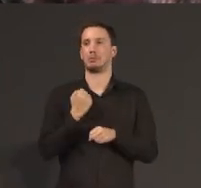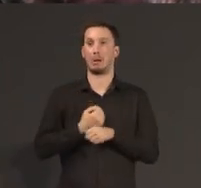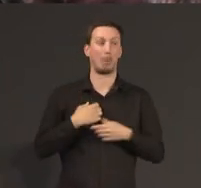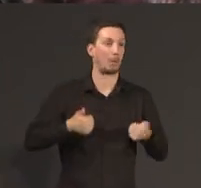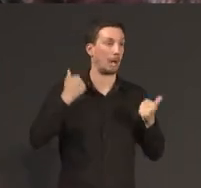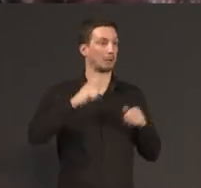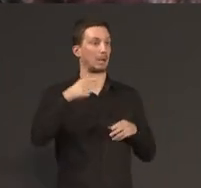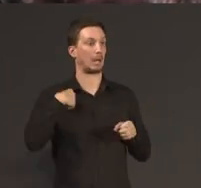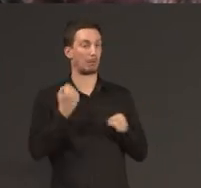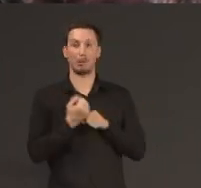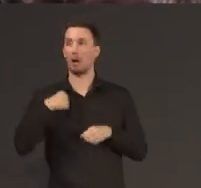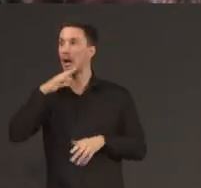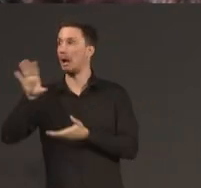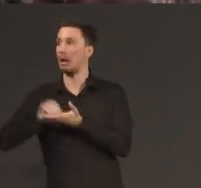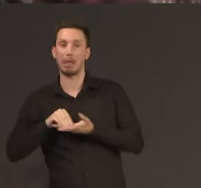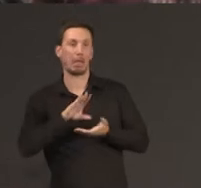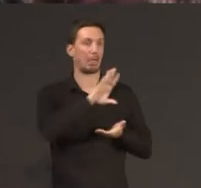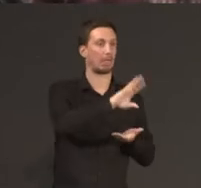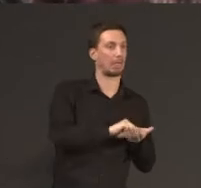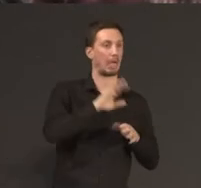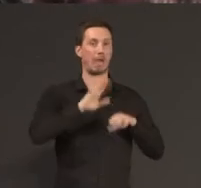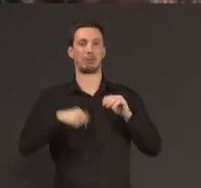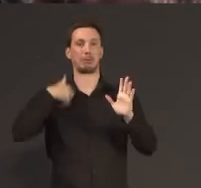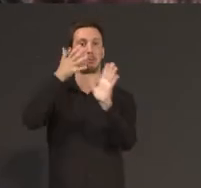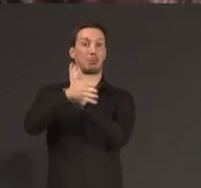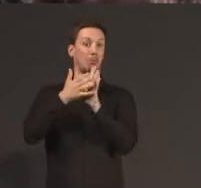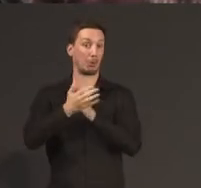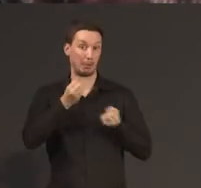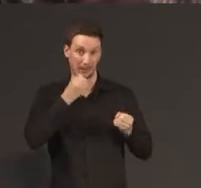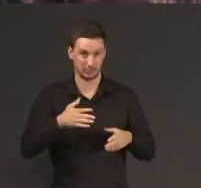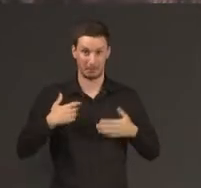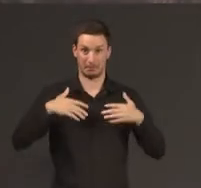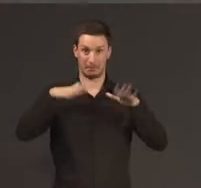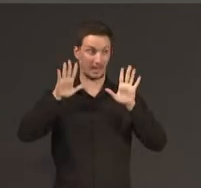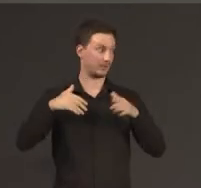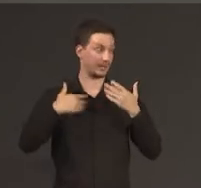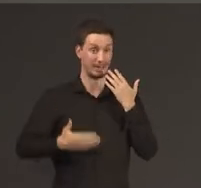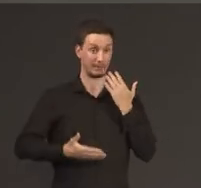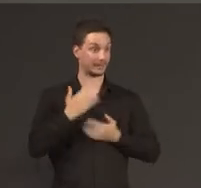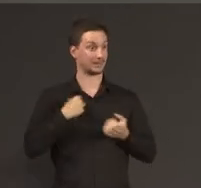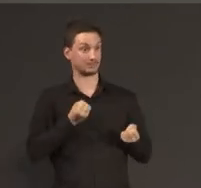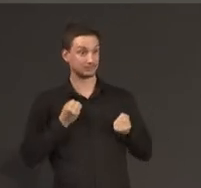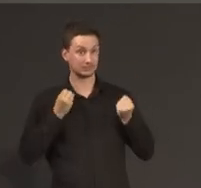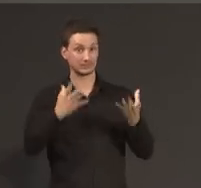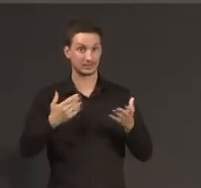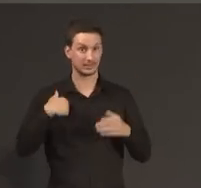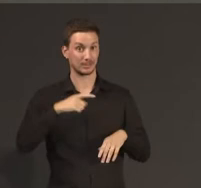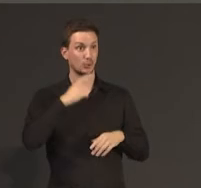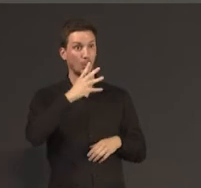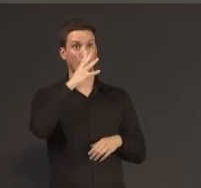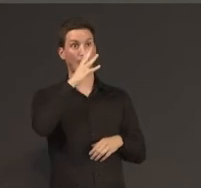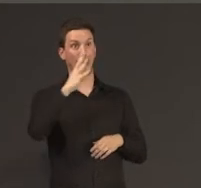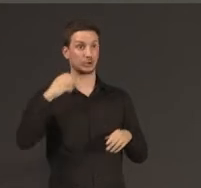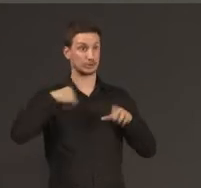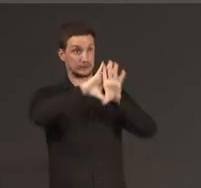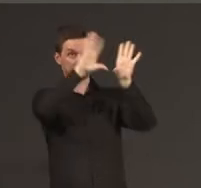una mica d'aquí i una mica d'allà baix, acabaria quedant un bon discurs. Però en el moment de posar-m'hi, em vaig adonar que resumir aquests 4 anys em